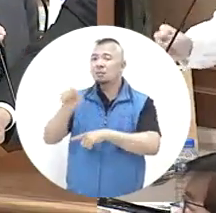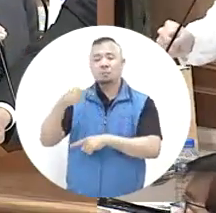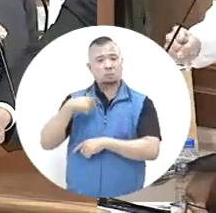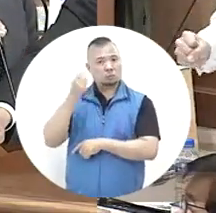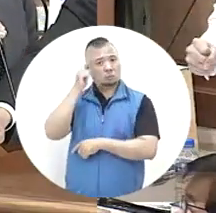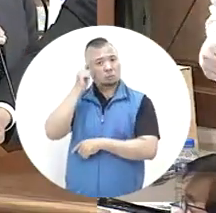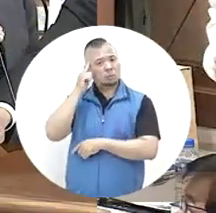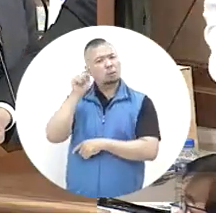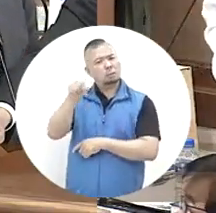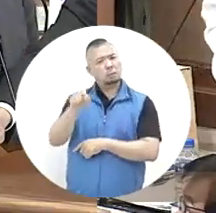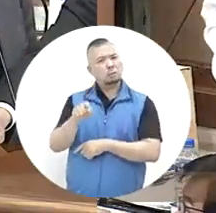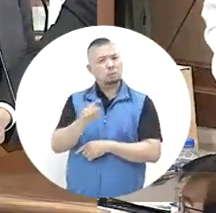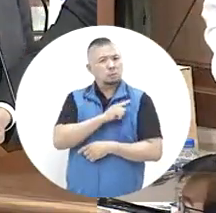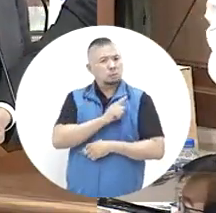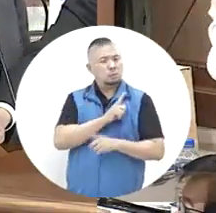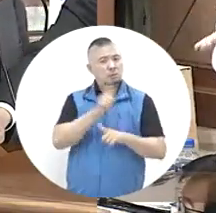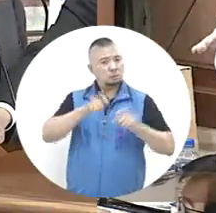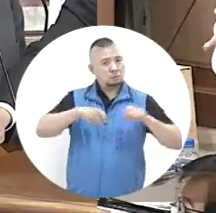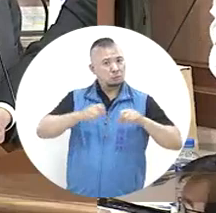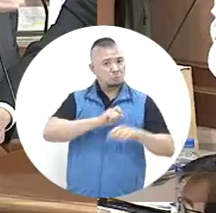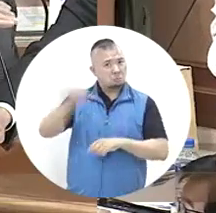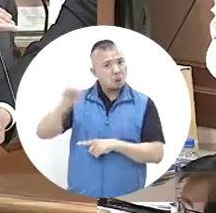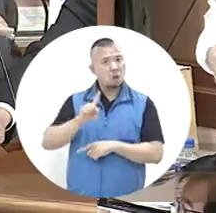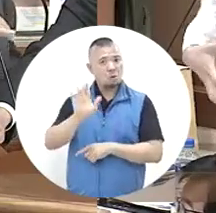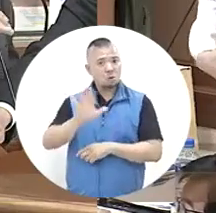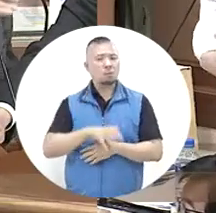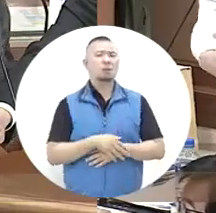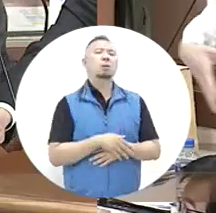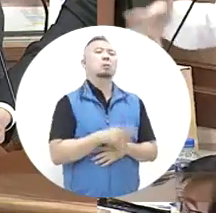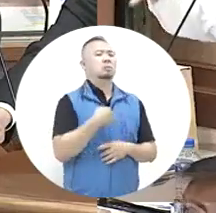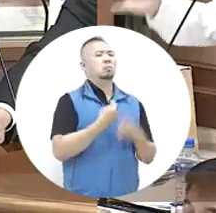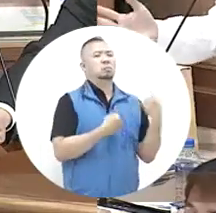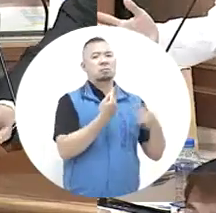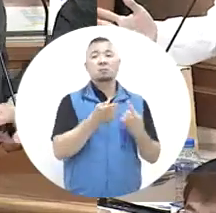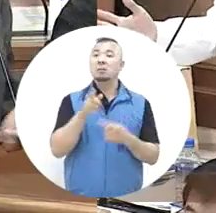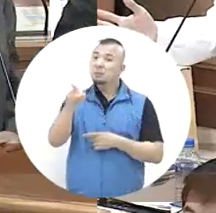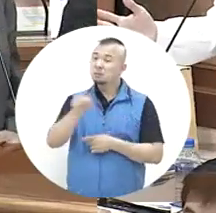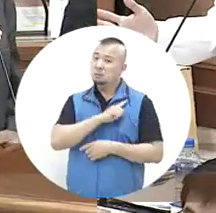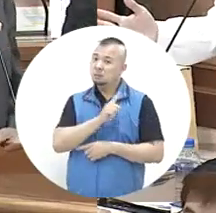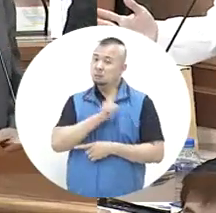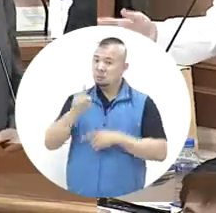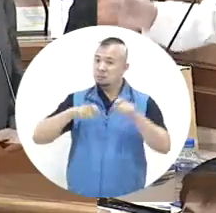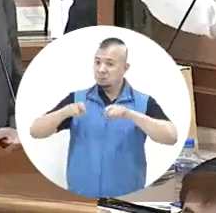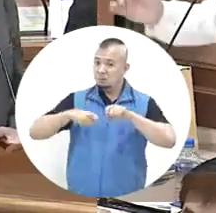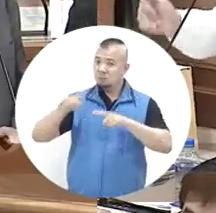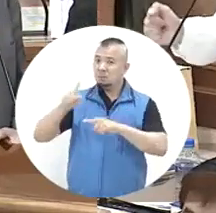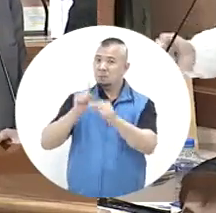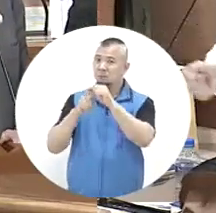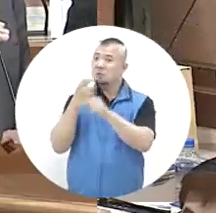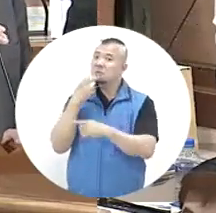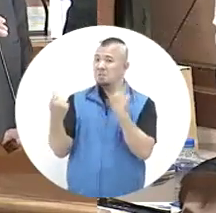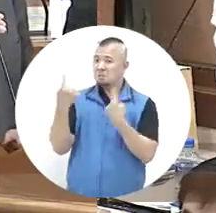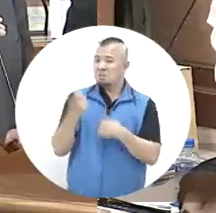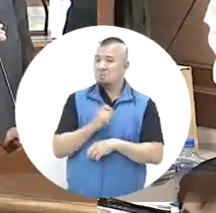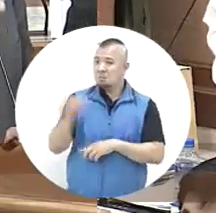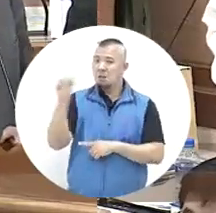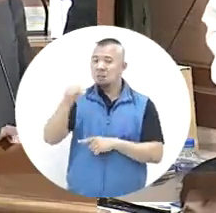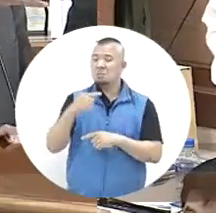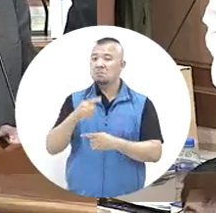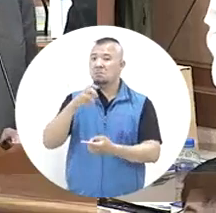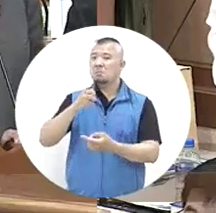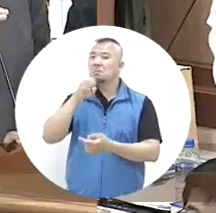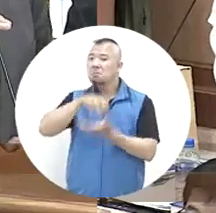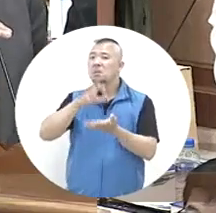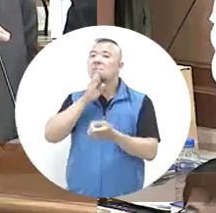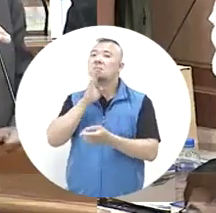你也没有比中央更好的计划啊，你有吗？ 我想一周有参加、那个。 你的口袋里面有比中央更好的计划吗？你核废料要放哪里？ 好几次的那个核安